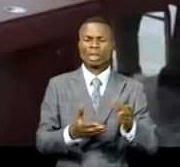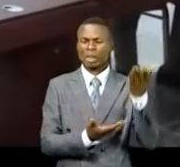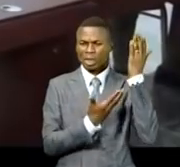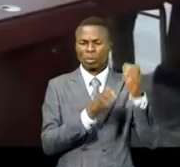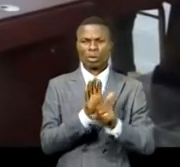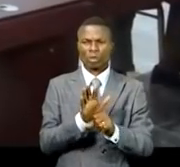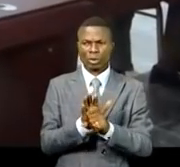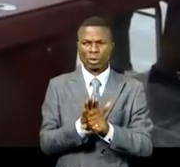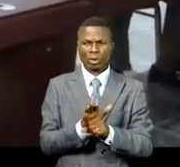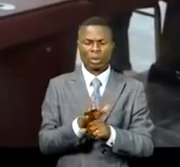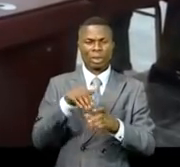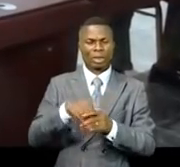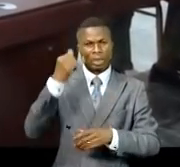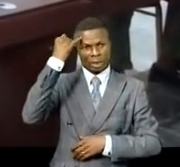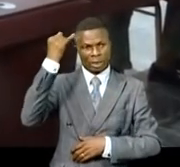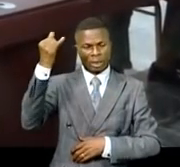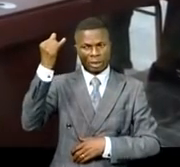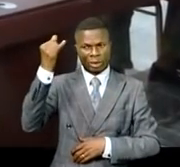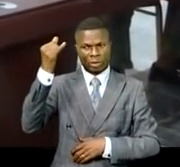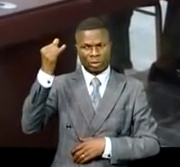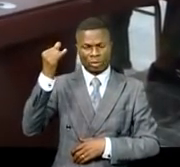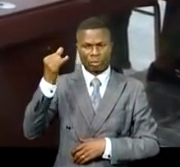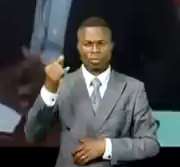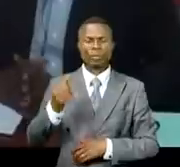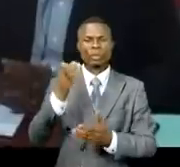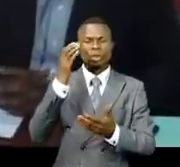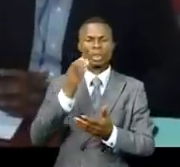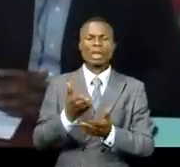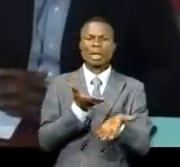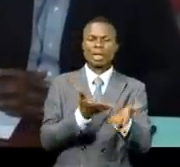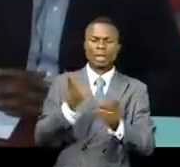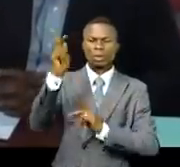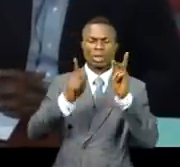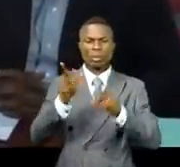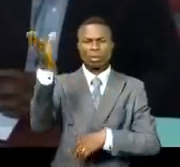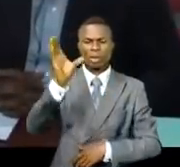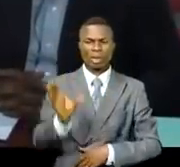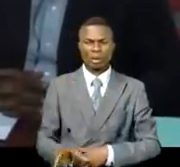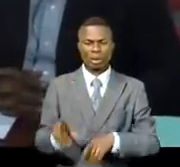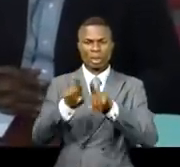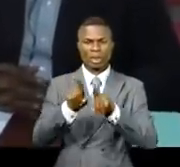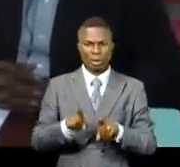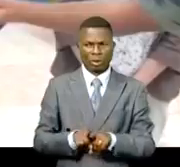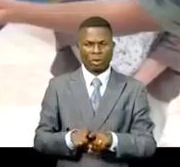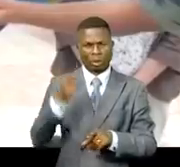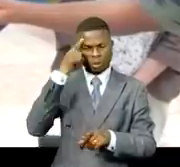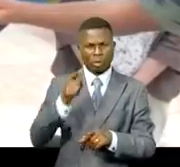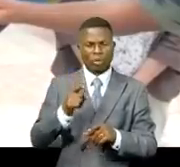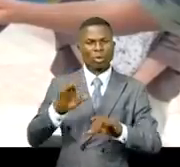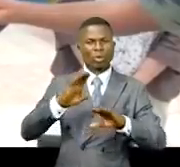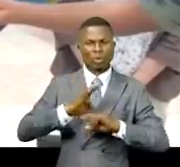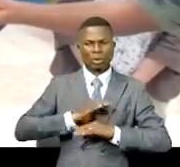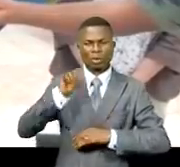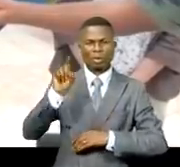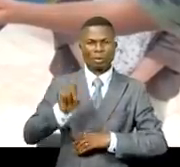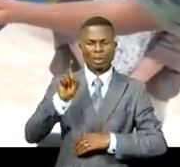importantes dans le cadre de la mutualisation de la population du Congo central. Et c'est là pour répondre aux attentes